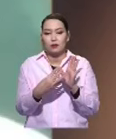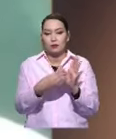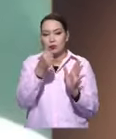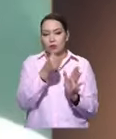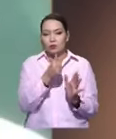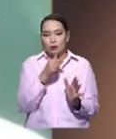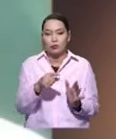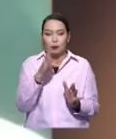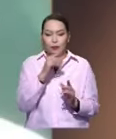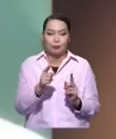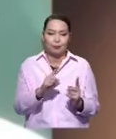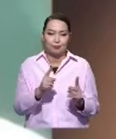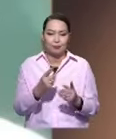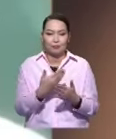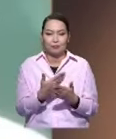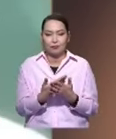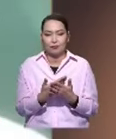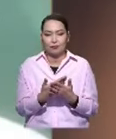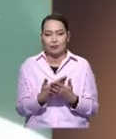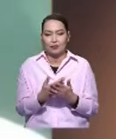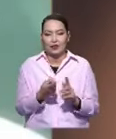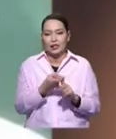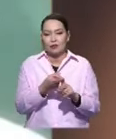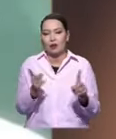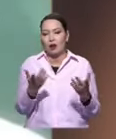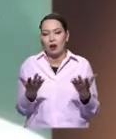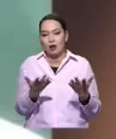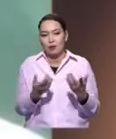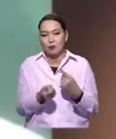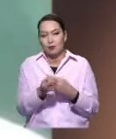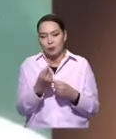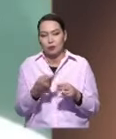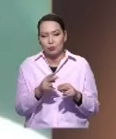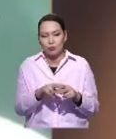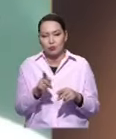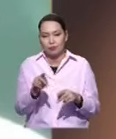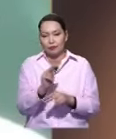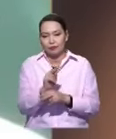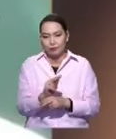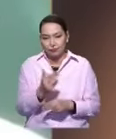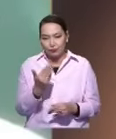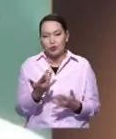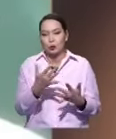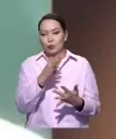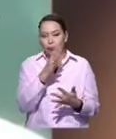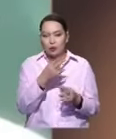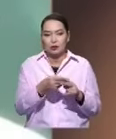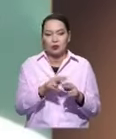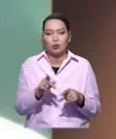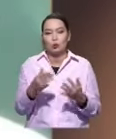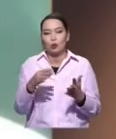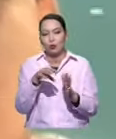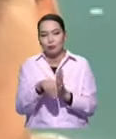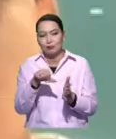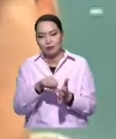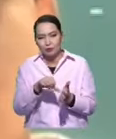могут быть всякие как бы побочные эффекты, то есть от химии. Да, где-то температура поднялась, где-то еще что-то. Они могут отложить, например, химию. А